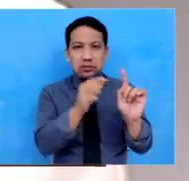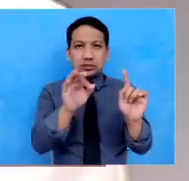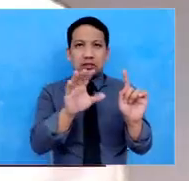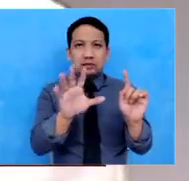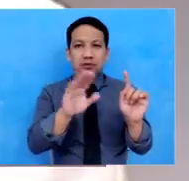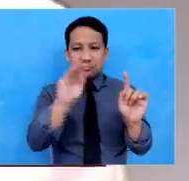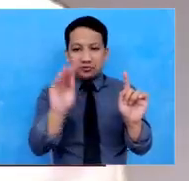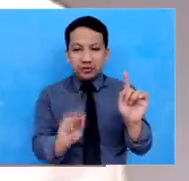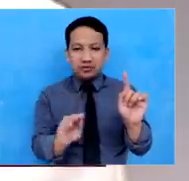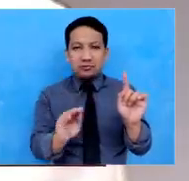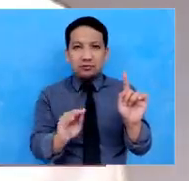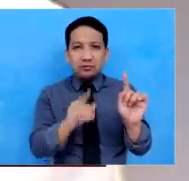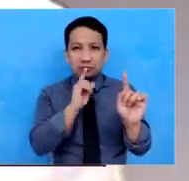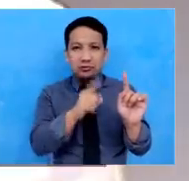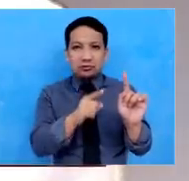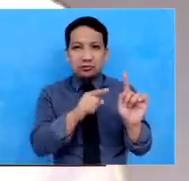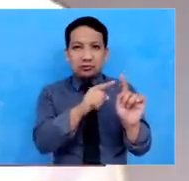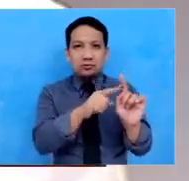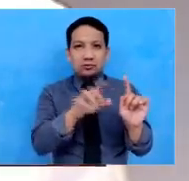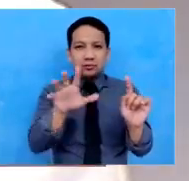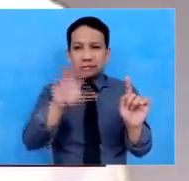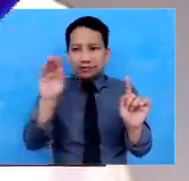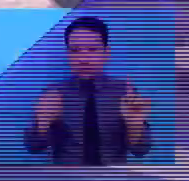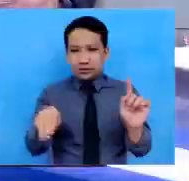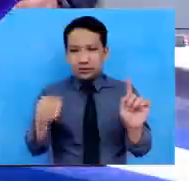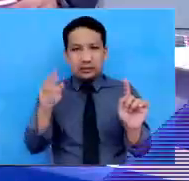there's 5% that we want to find out.